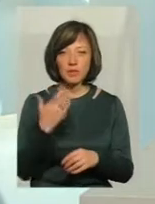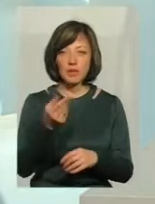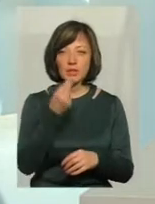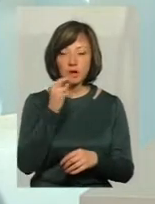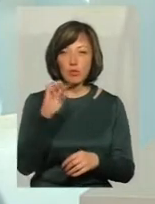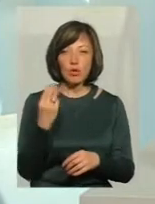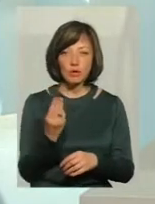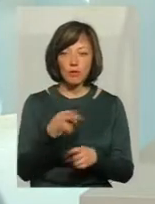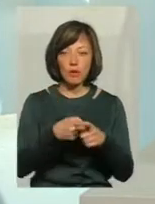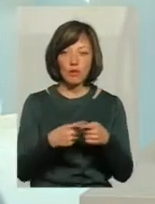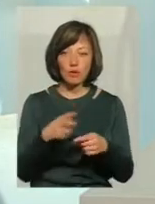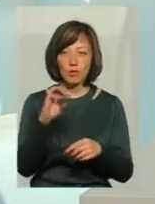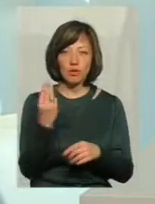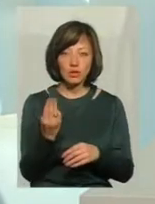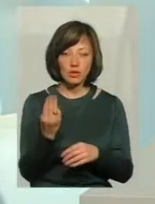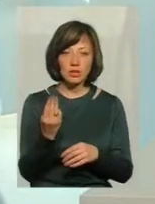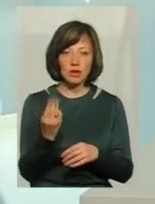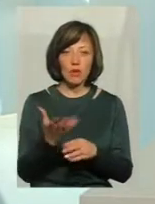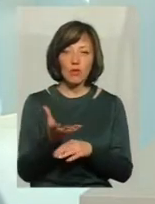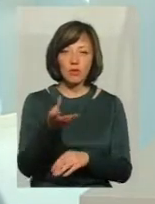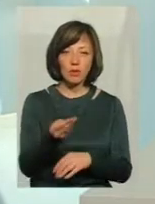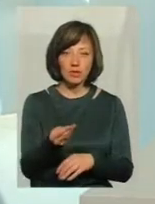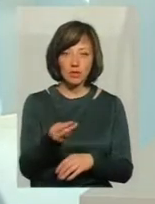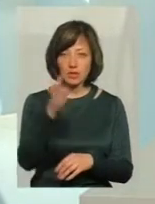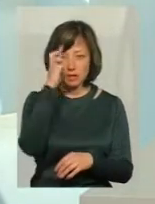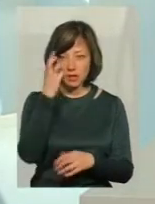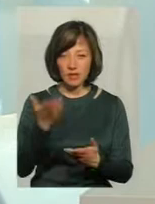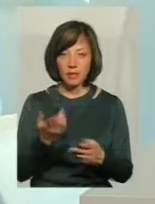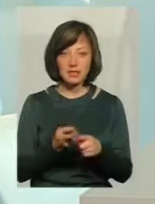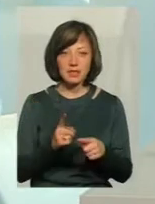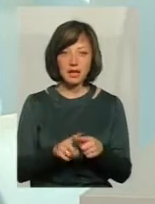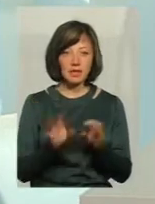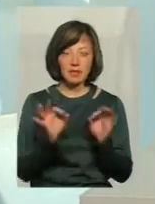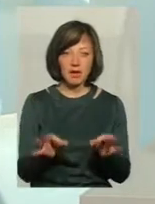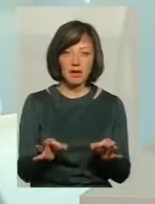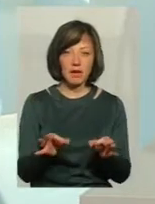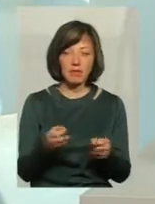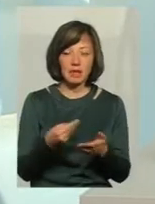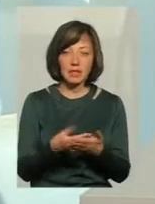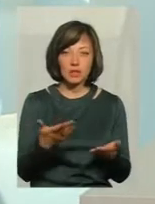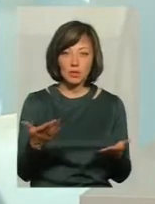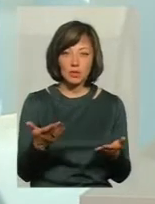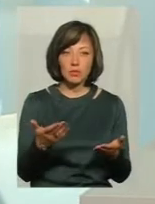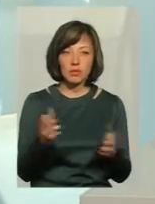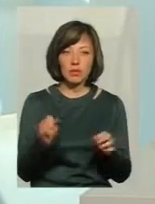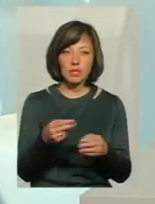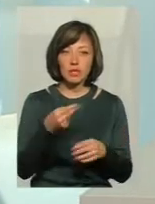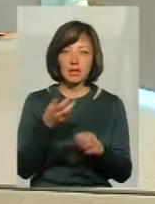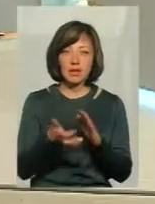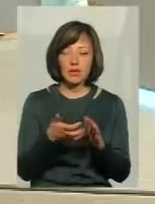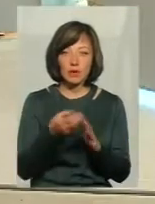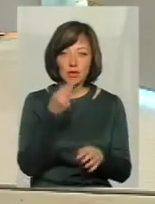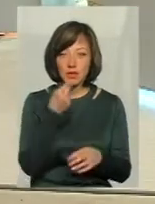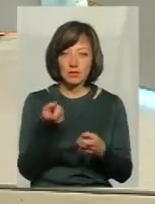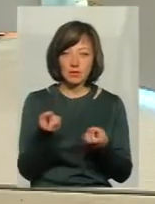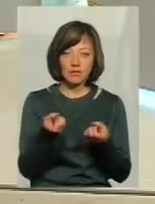але половину з цього борща вам оплачує держава. Тобто це не є правильно. Ми його не цінуємо тоді і можемо його не доїсти, можемо